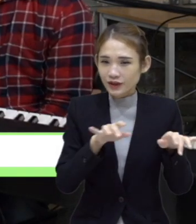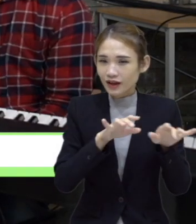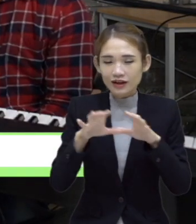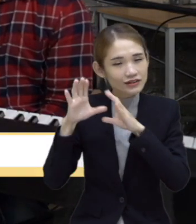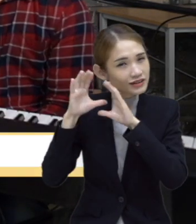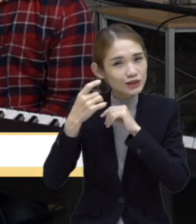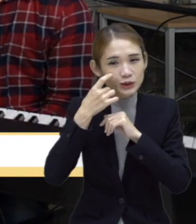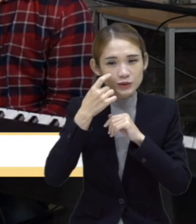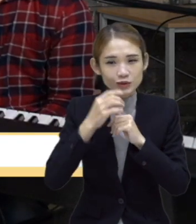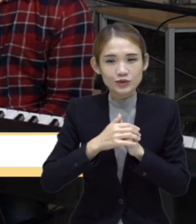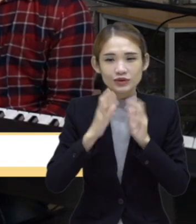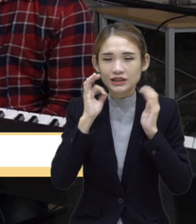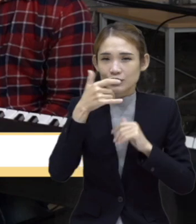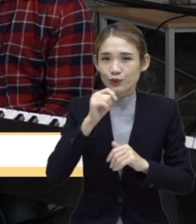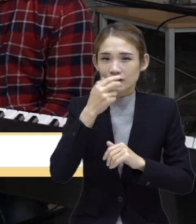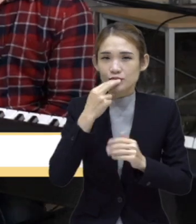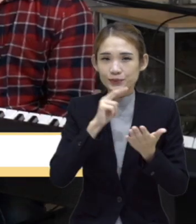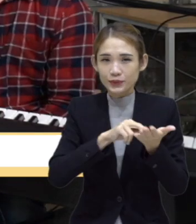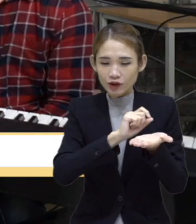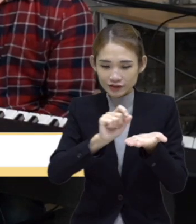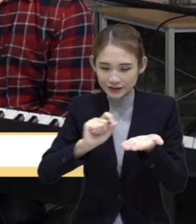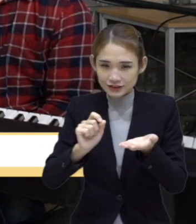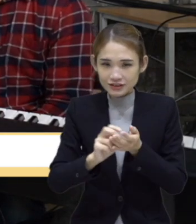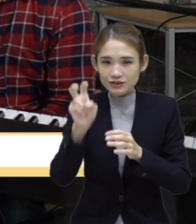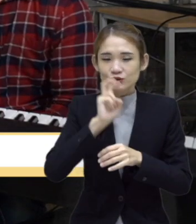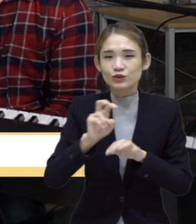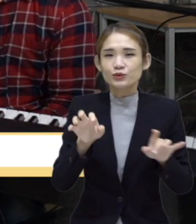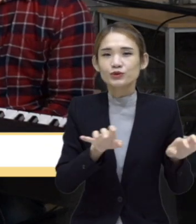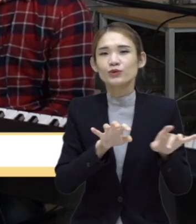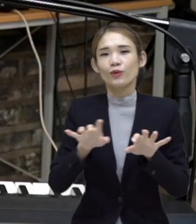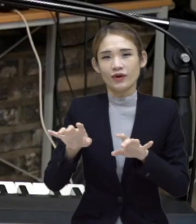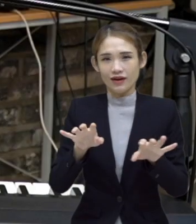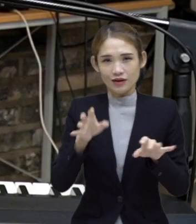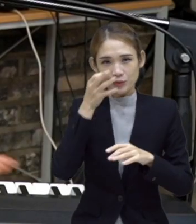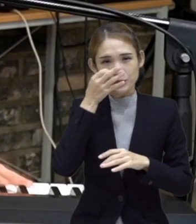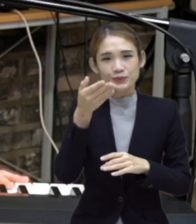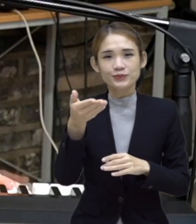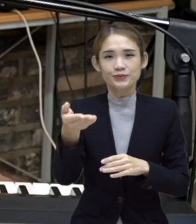연주 한번 들어볼까요? 네, 그러면 김광진의 편지를 변주로 한번 연주를 해보도록 하겠습니다.